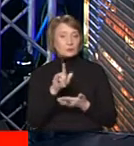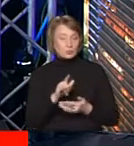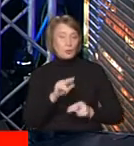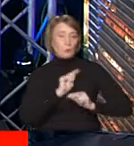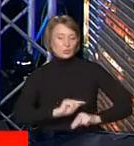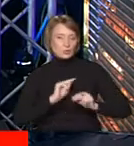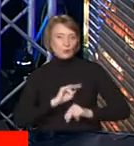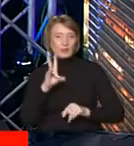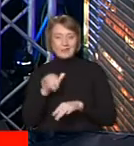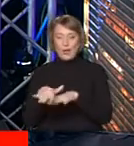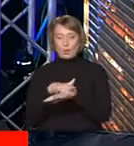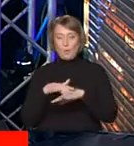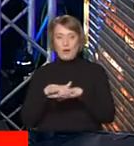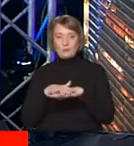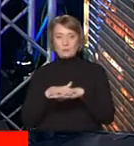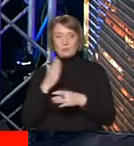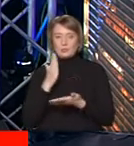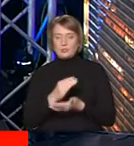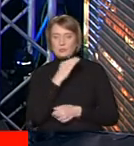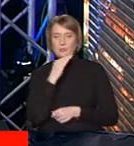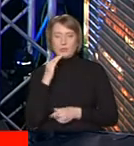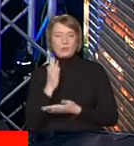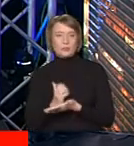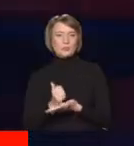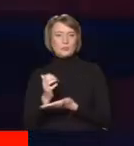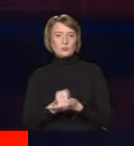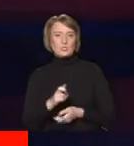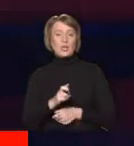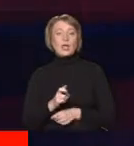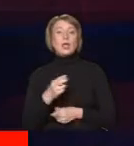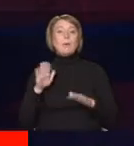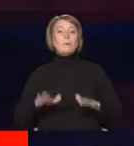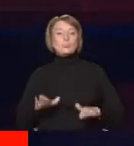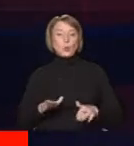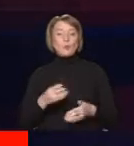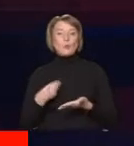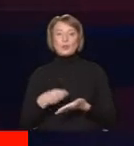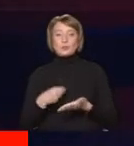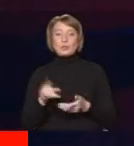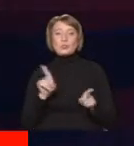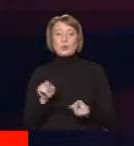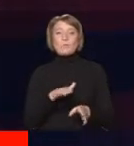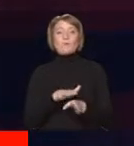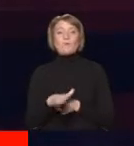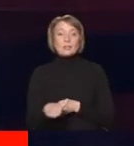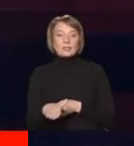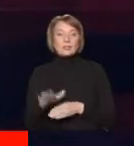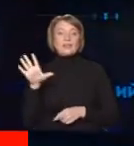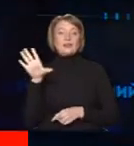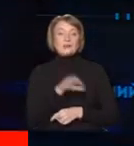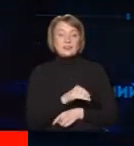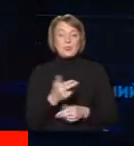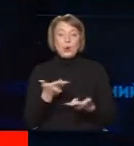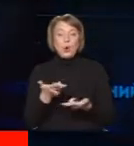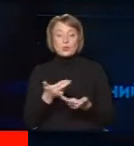так, то є достатньо ресурсів в міському бюджеті, достатньо можливостей столиці для того, щоб виконати всі очевидні